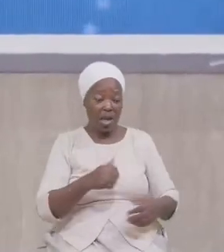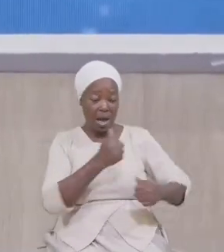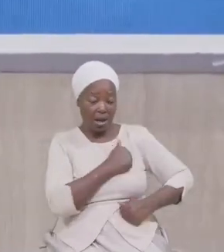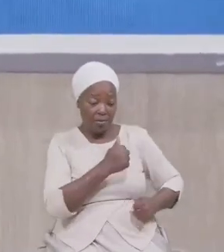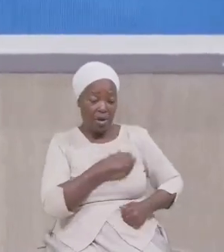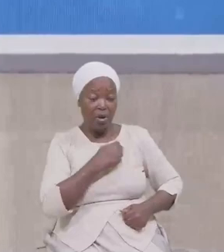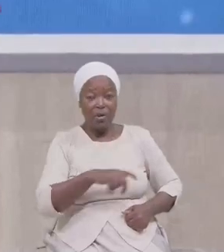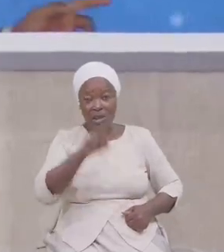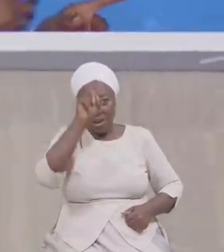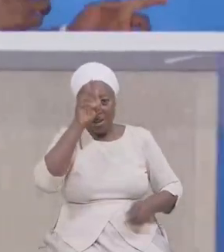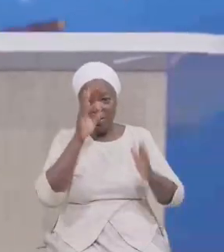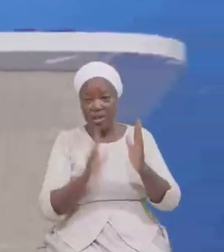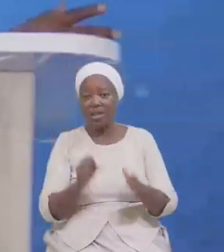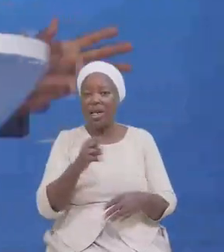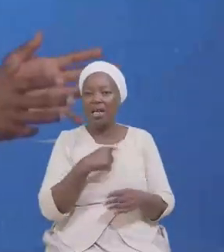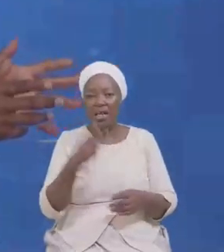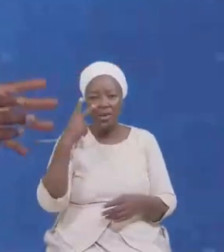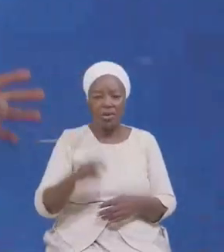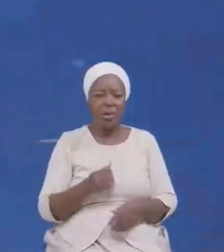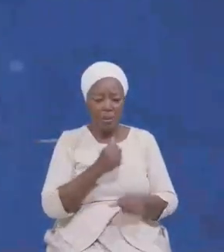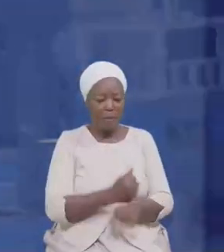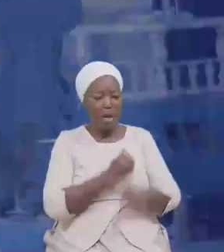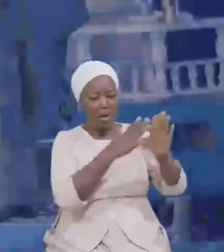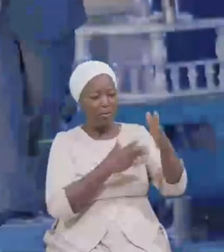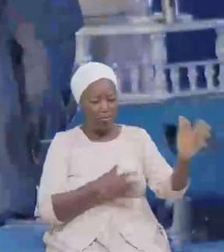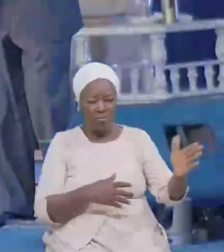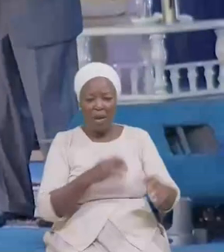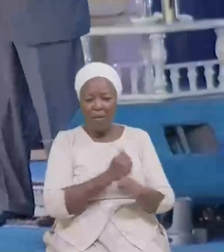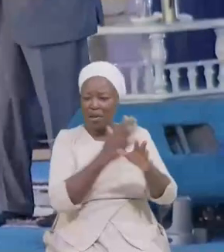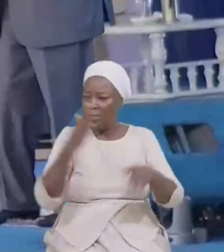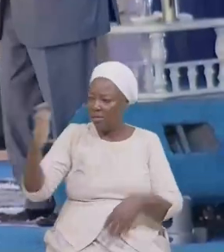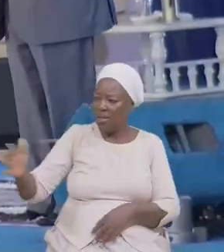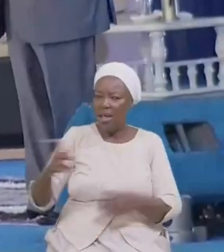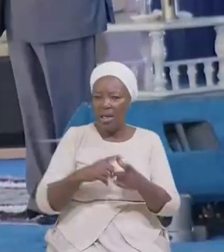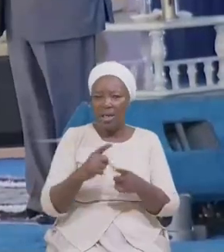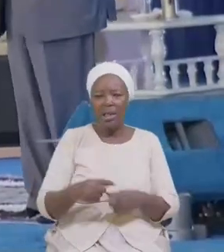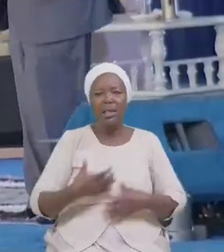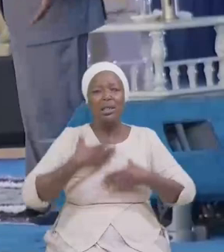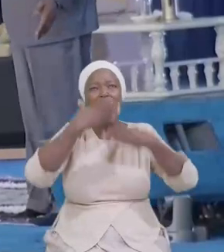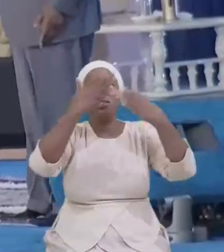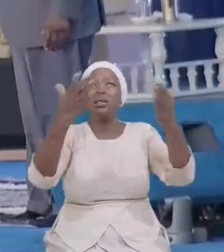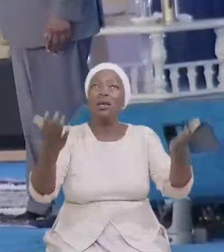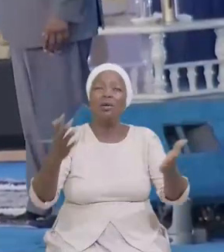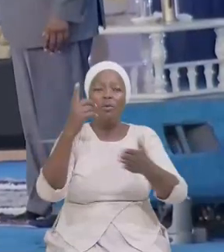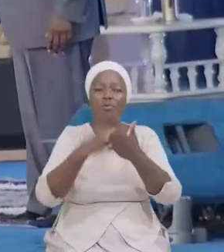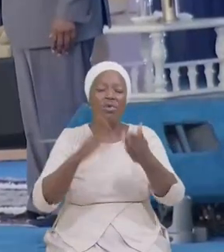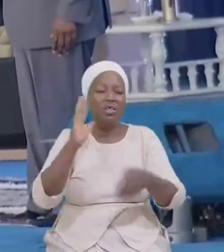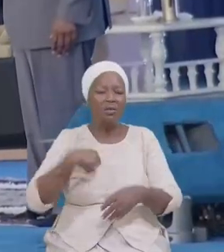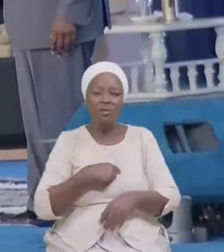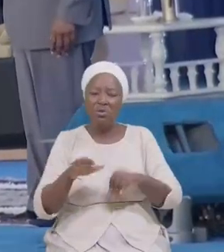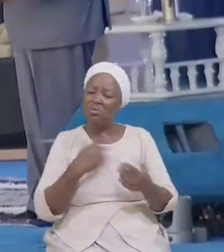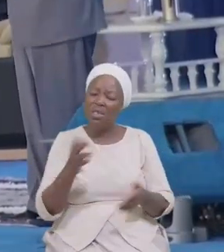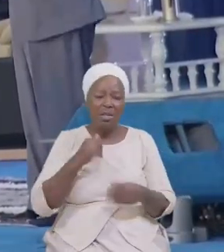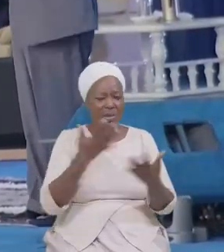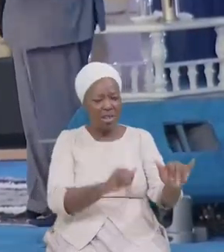l'armée des Égyptiens. Alors, montagne à gauche, montagne à droite. Ils ont crié, qu'est-ce que nous ferons? Nous serons morts en Égypte.